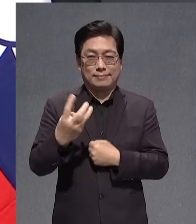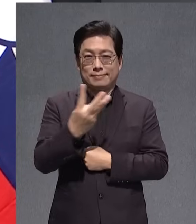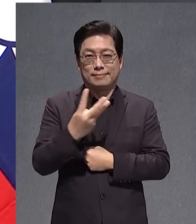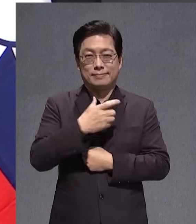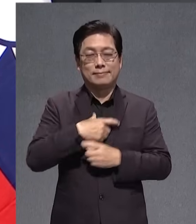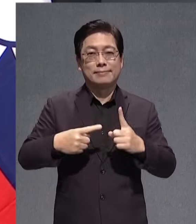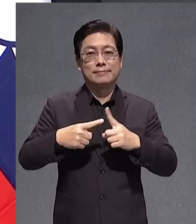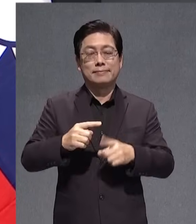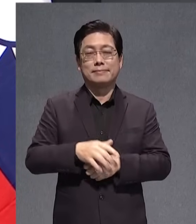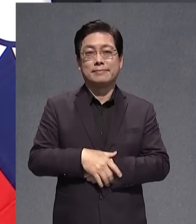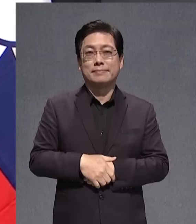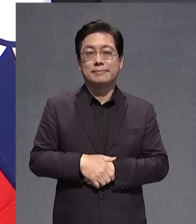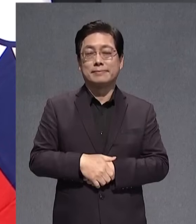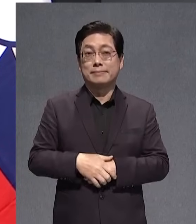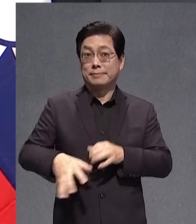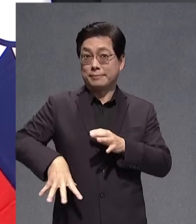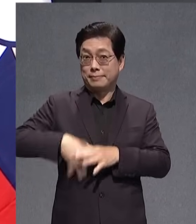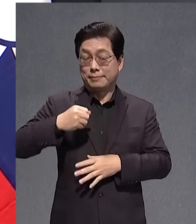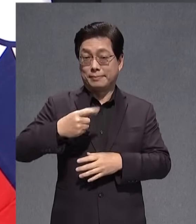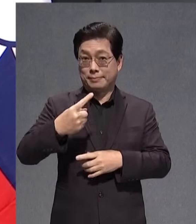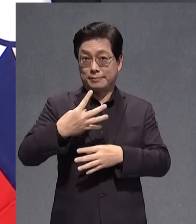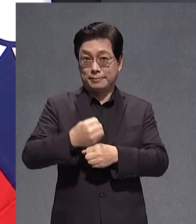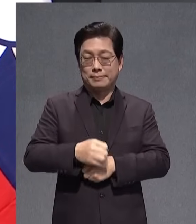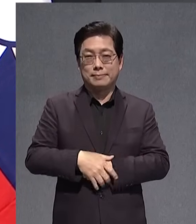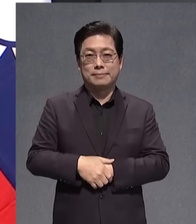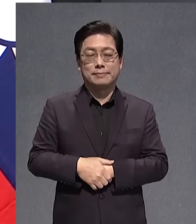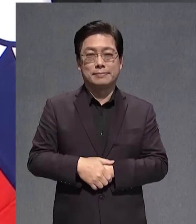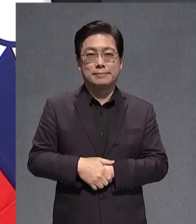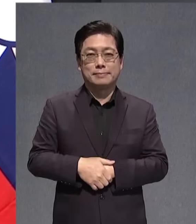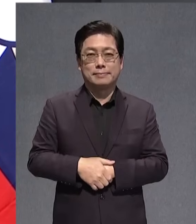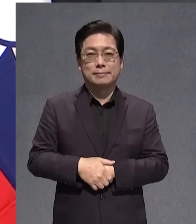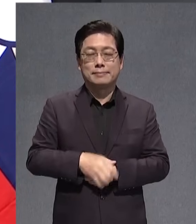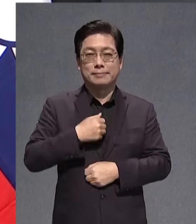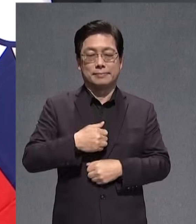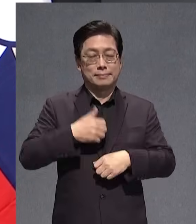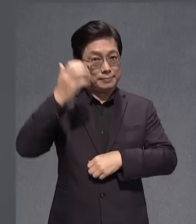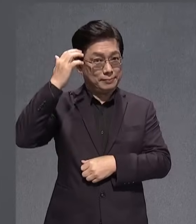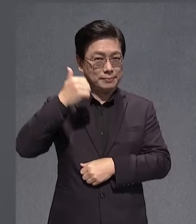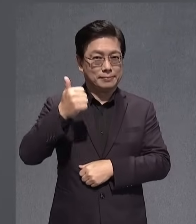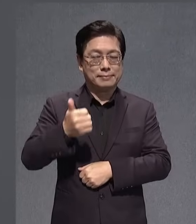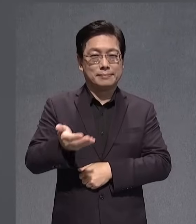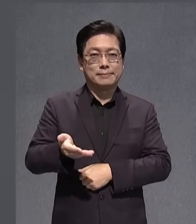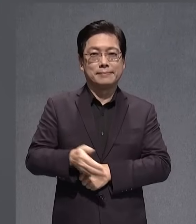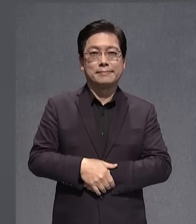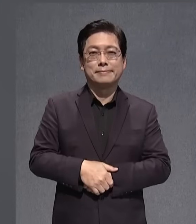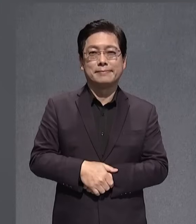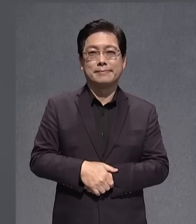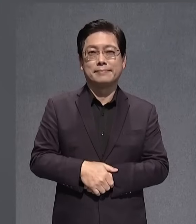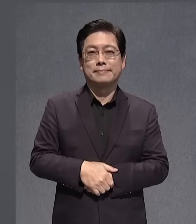位候选人。抽签顺序，第一位候选人柯文哲先生，